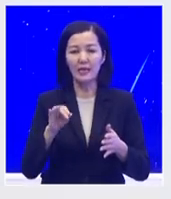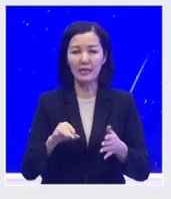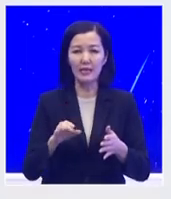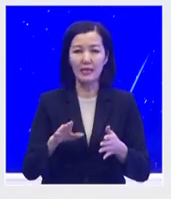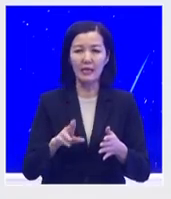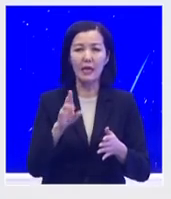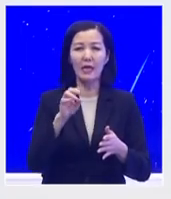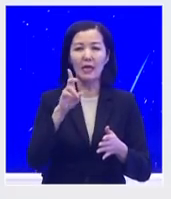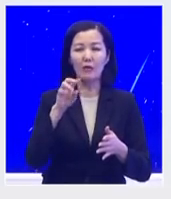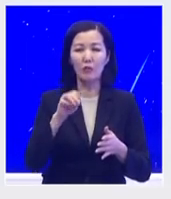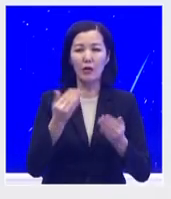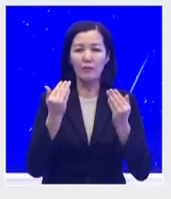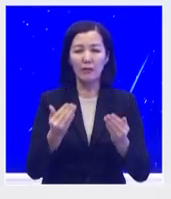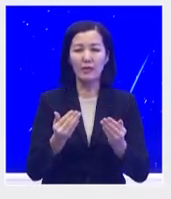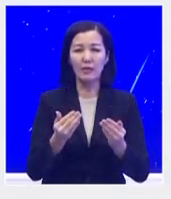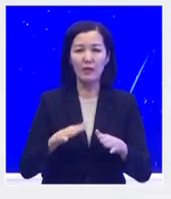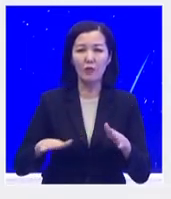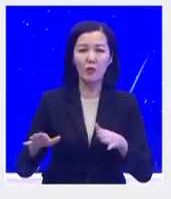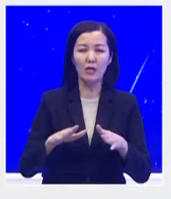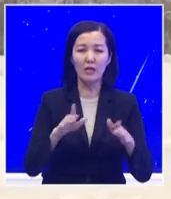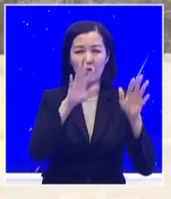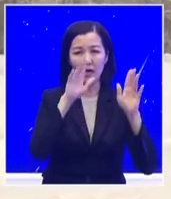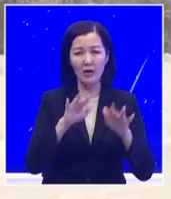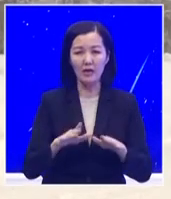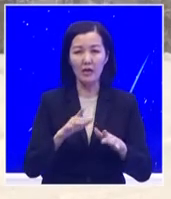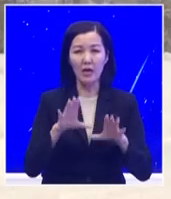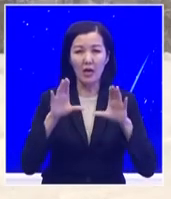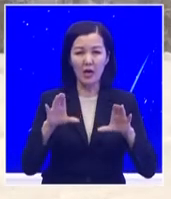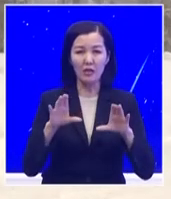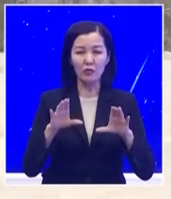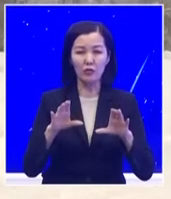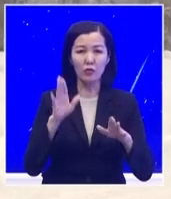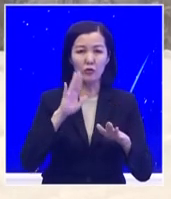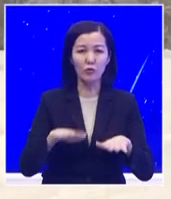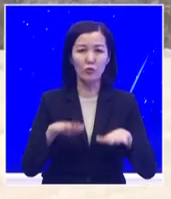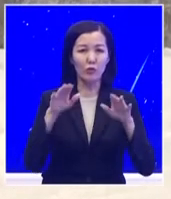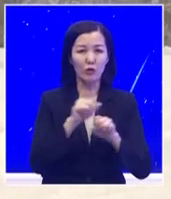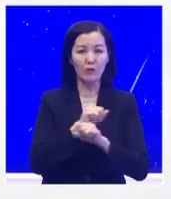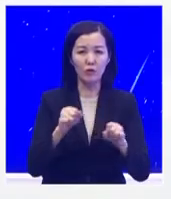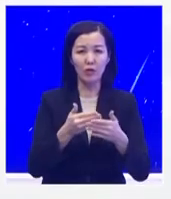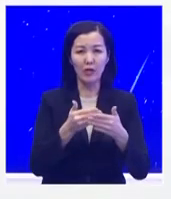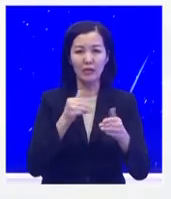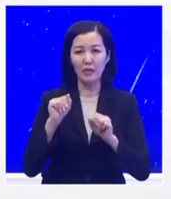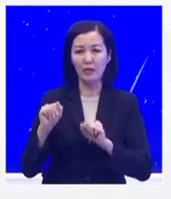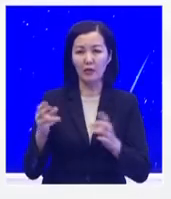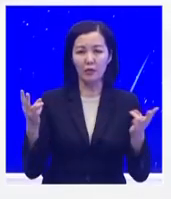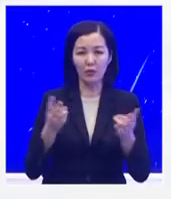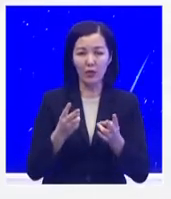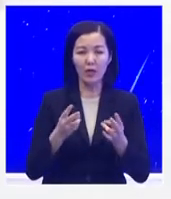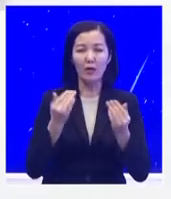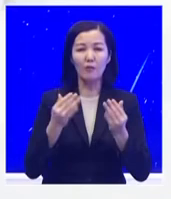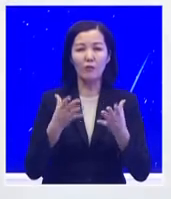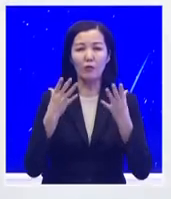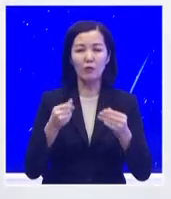Күнгейдегі Кербұлақ. Биылда бұл өлкелерге қар қалың түсті. Қар суының астында қалмас үшін аймақтар қазірден қамданып жатыр. Бүгінге